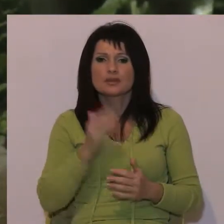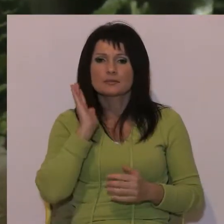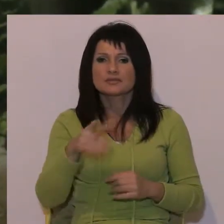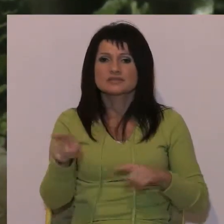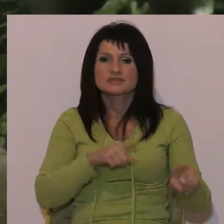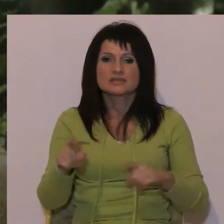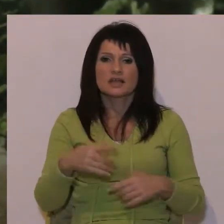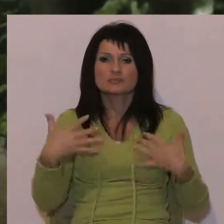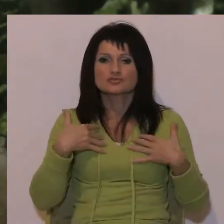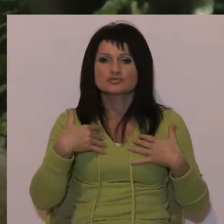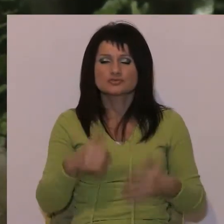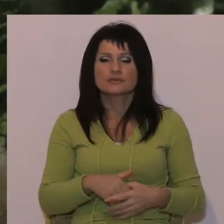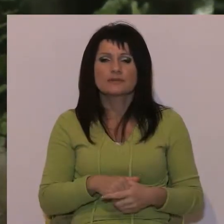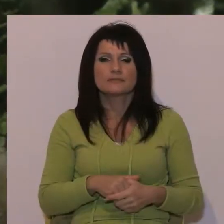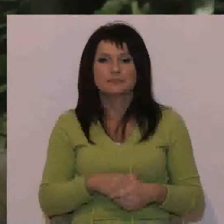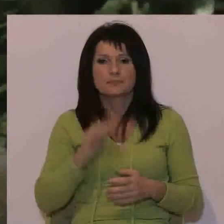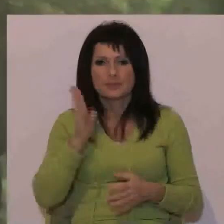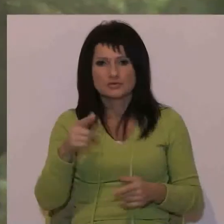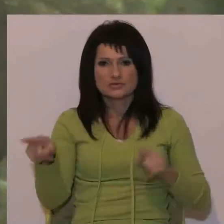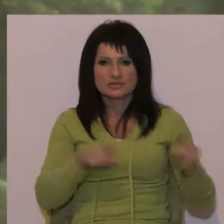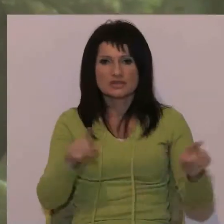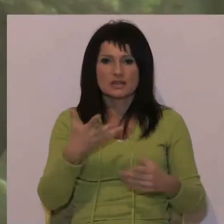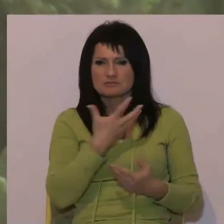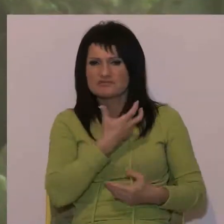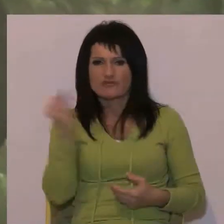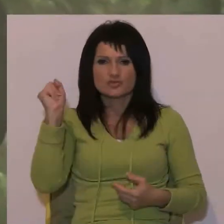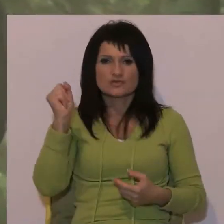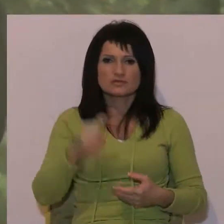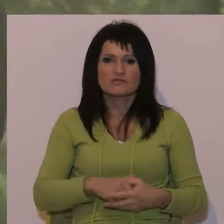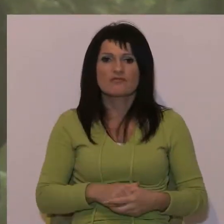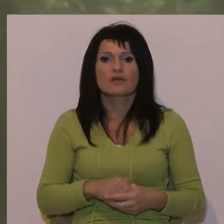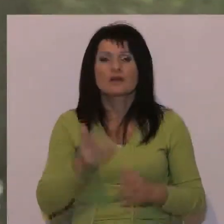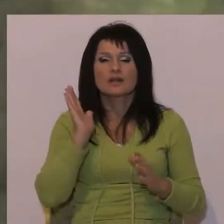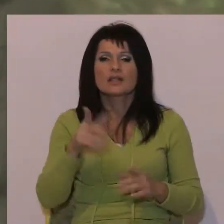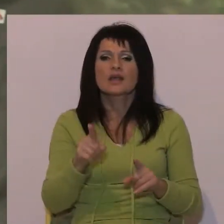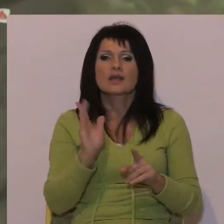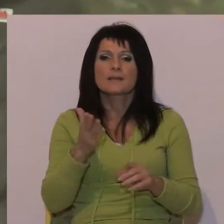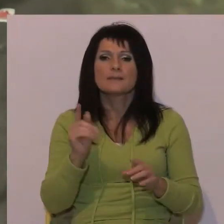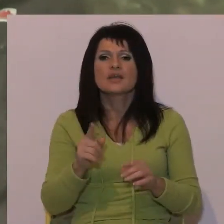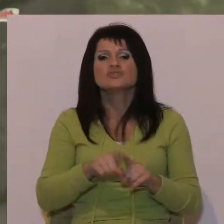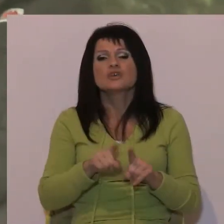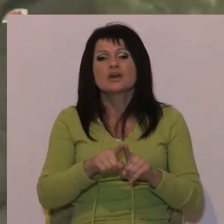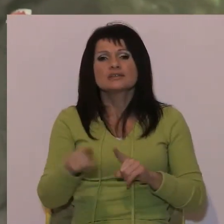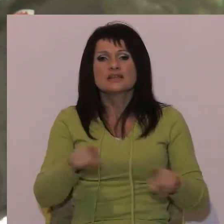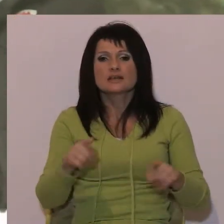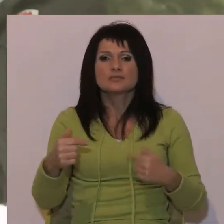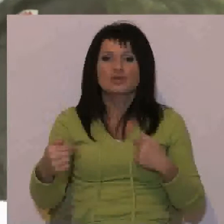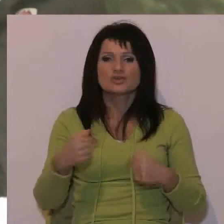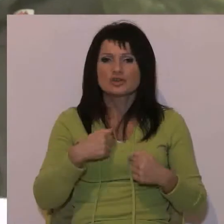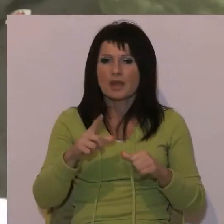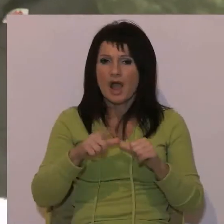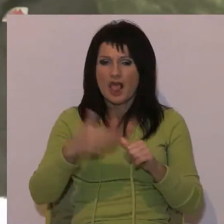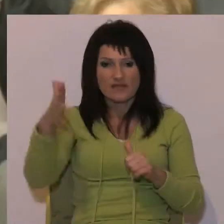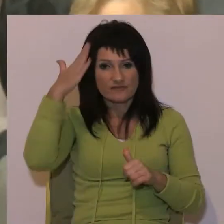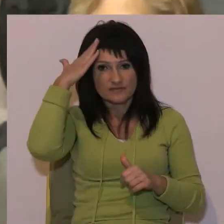znakiem życia, będzie znakiem zwycięstwa, niech będzie również znakiem cierpienia. Ale wiedzmy,